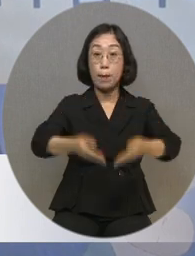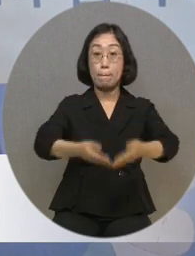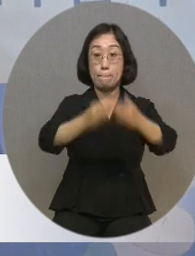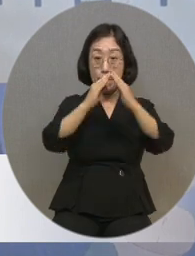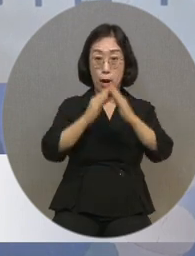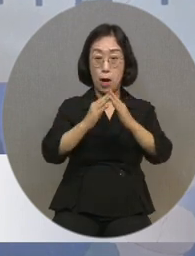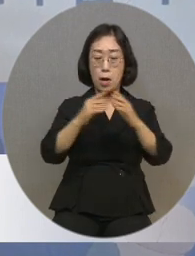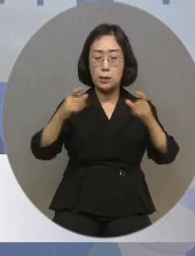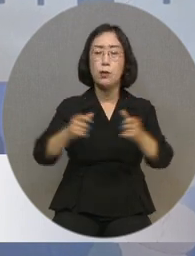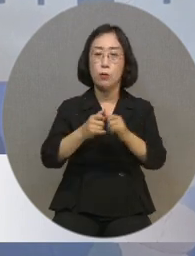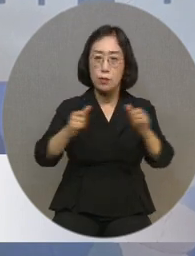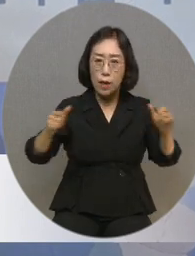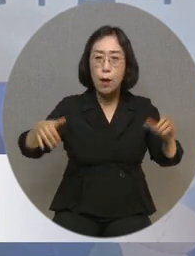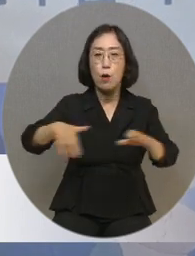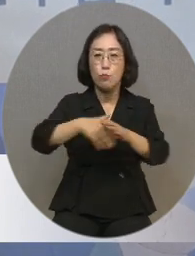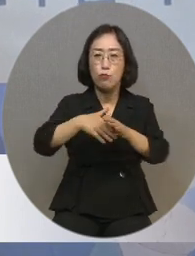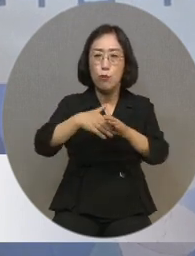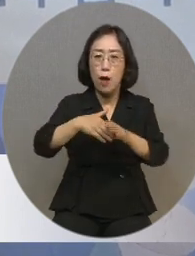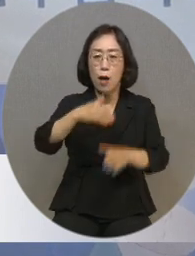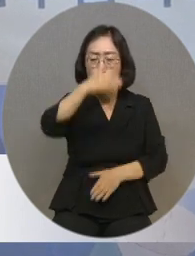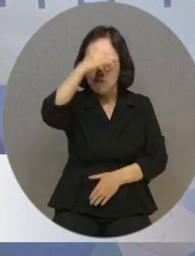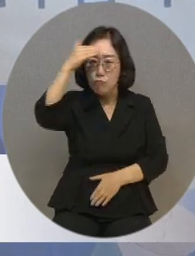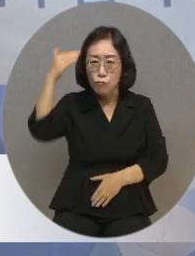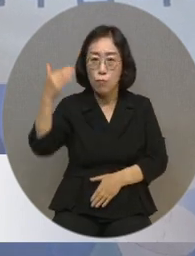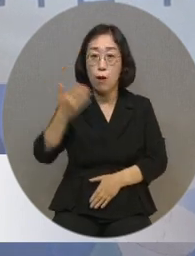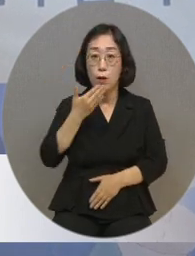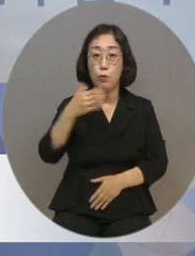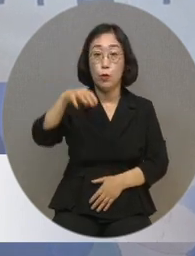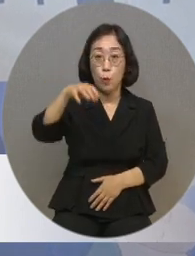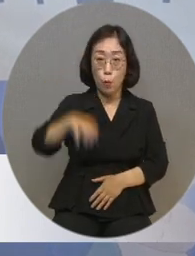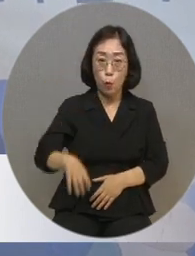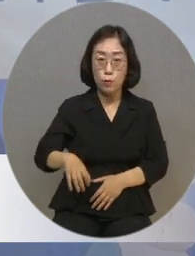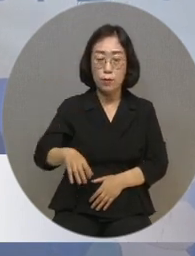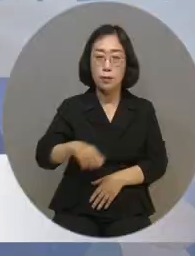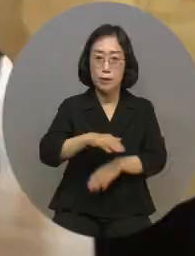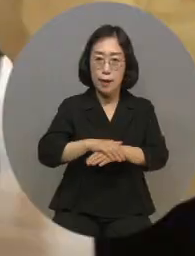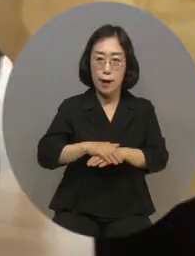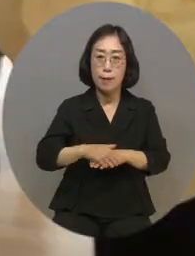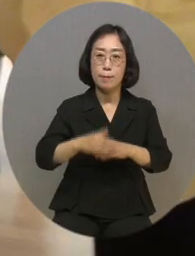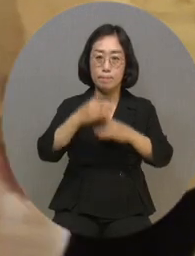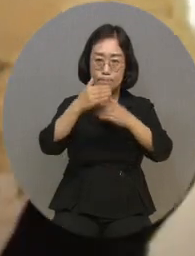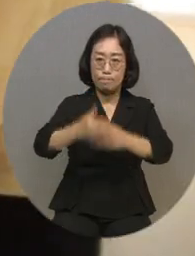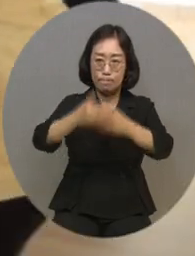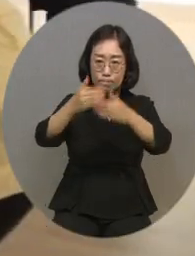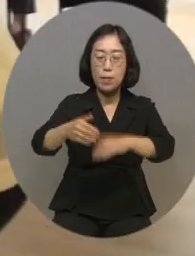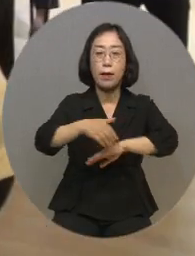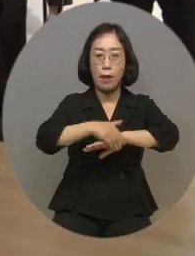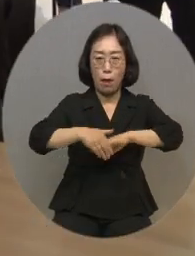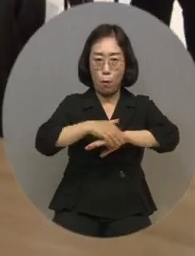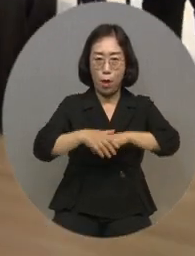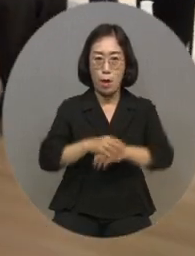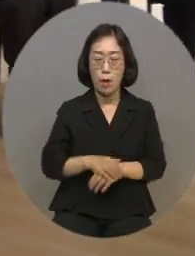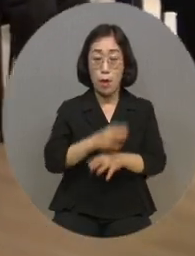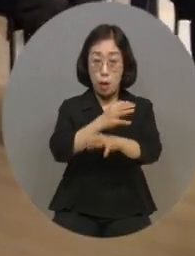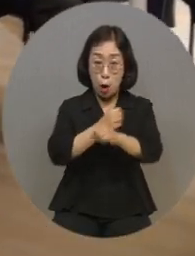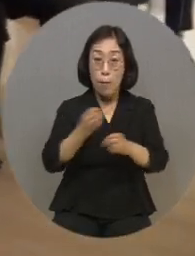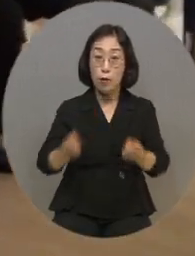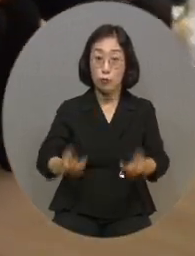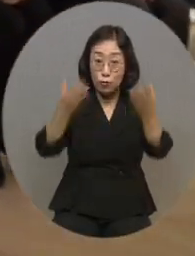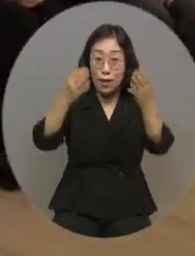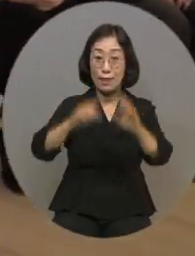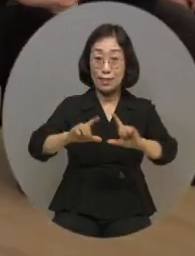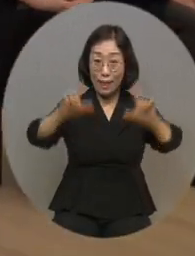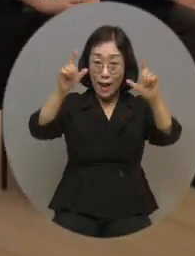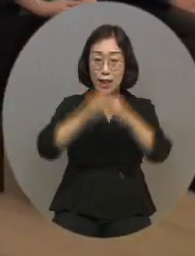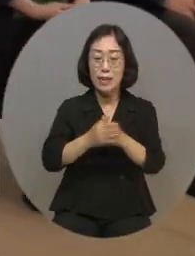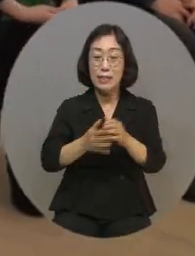높은 문화 공간으로서 만들어갈 계획입니다. 협약식에는 의정부 시장을 비롯한 시